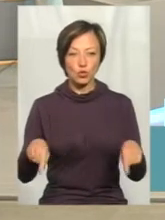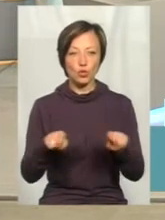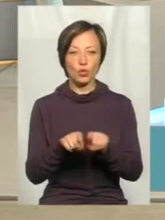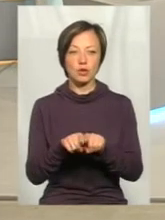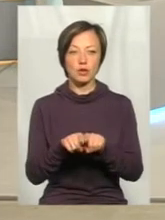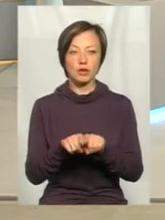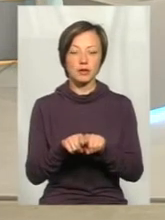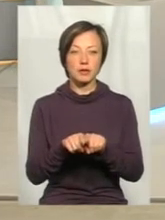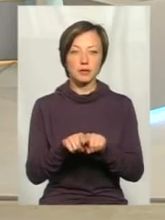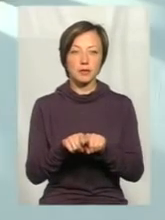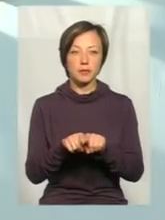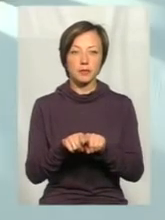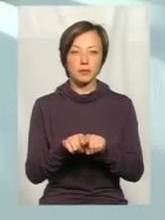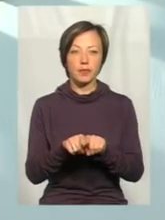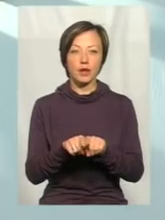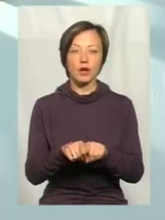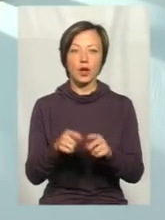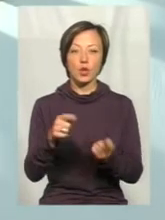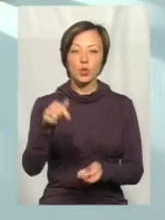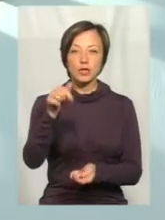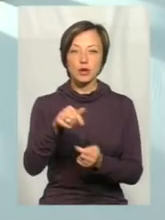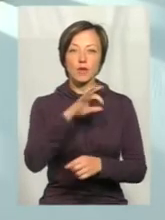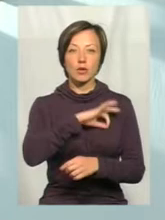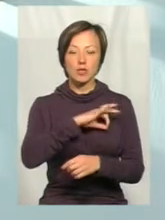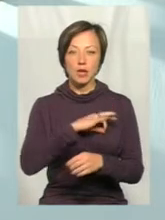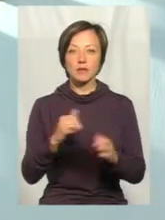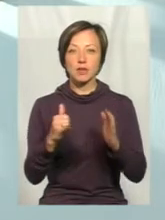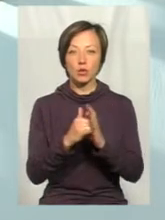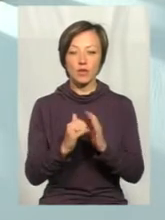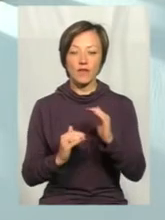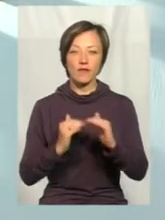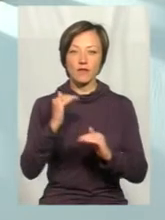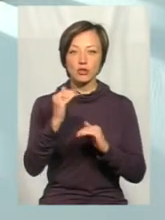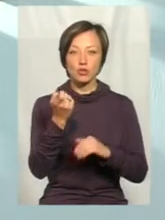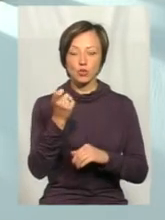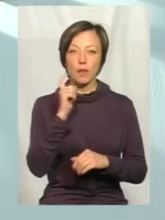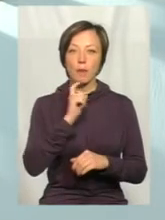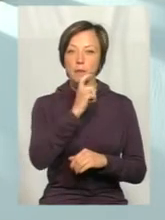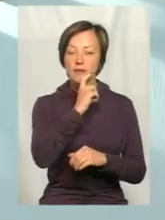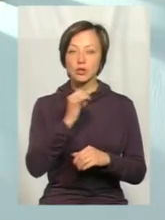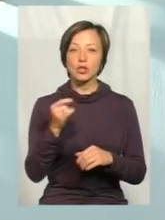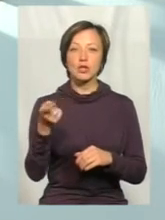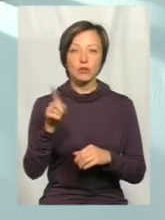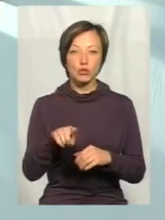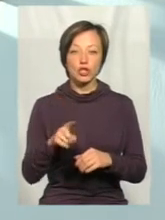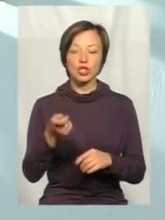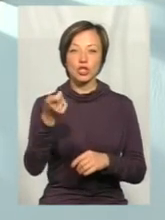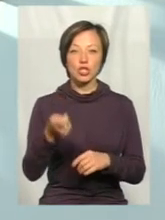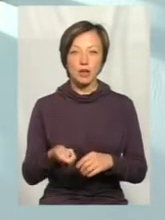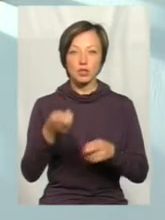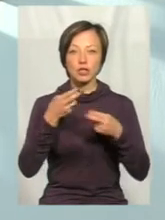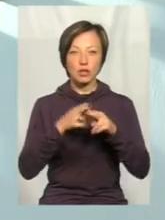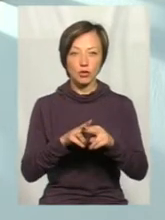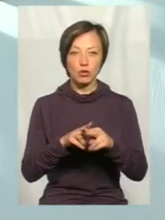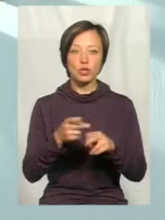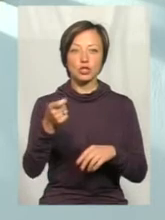того, якби доцільного використання і встановлення вище трошки на північ. Ну і звичайно, то, що дешевшої технології,